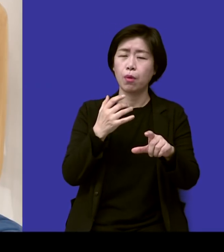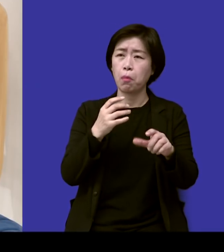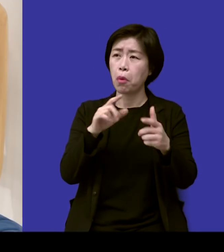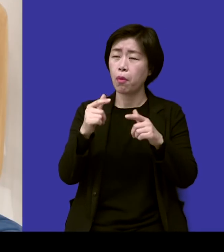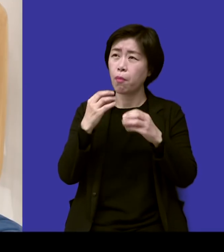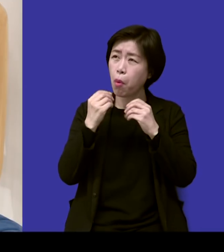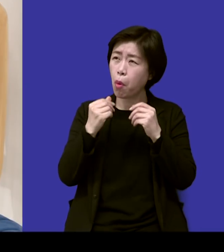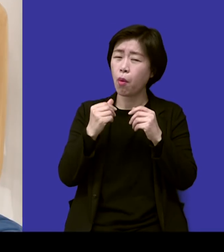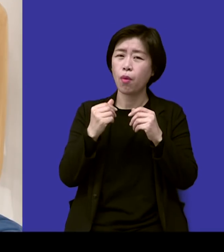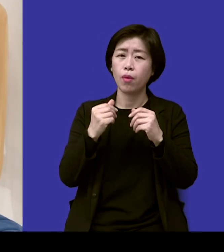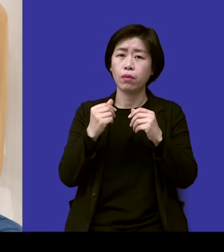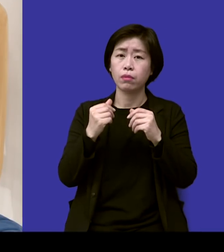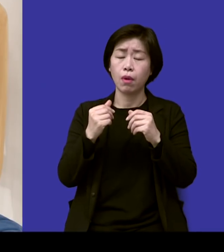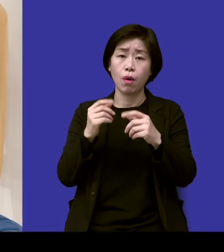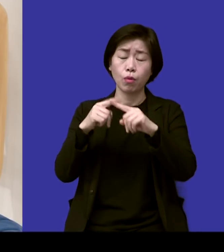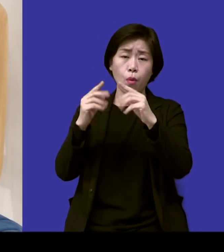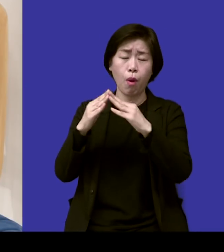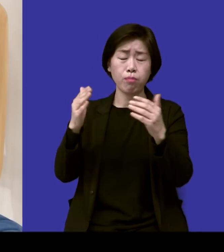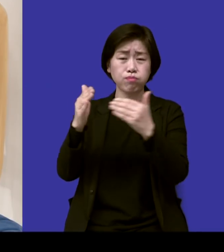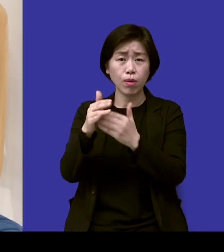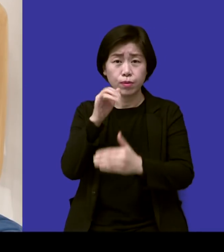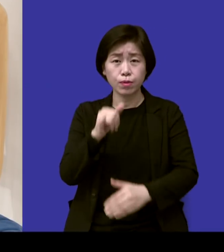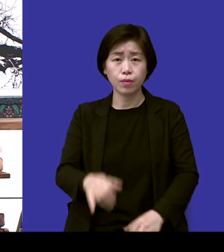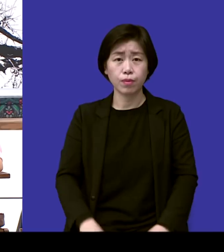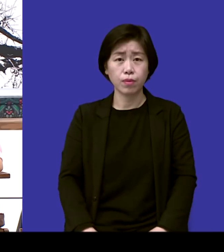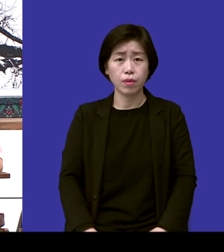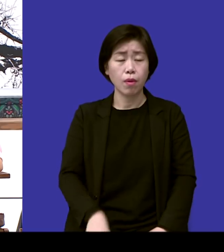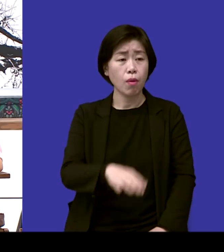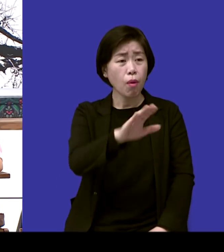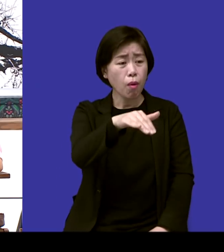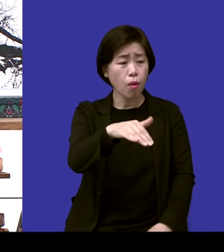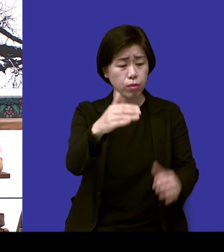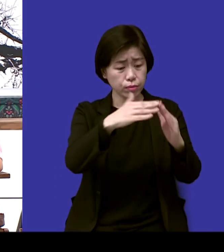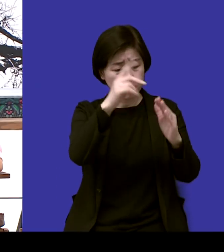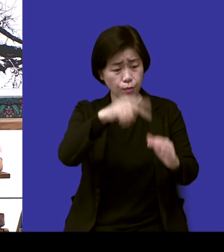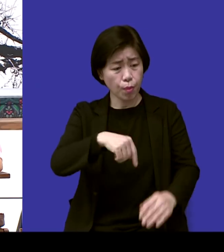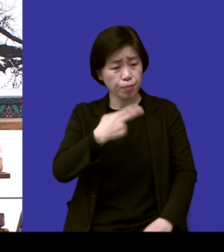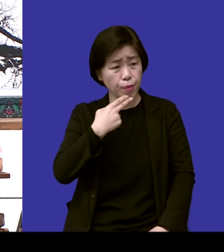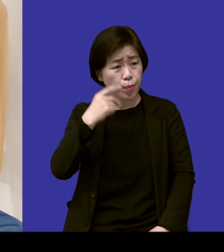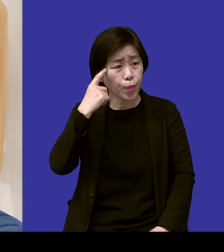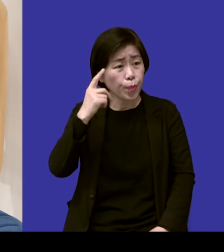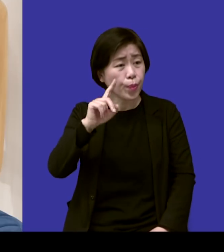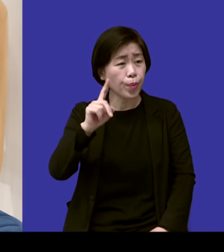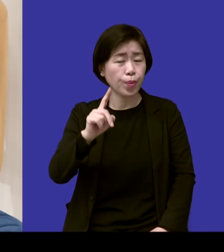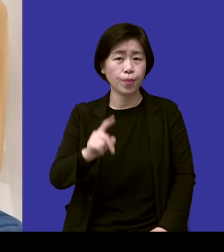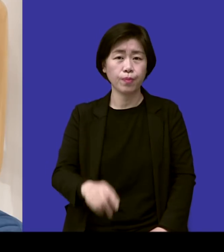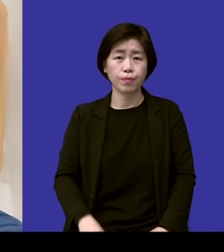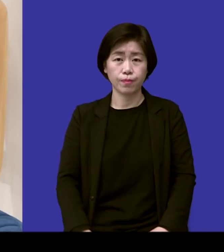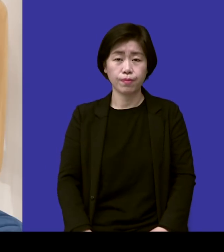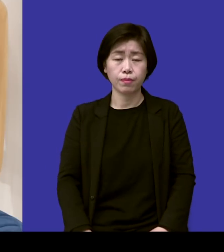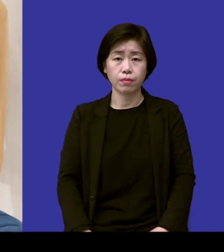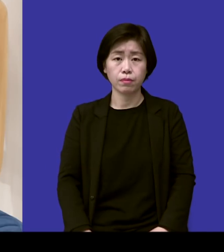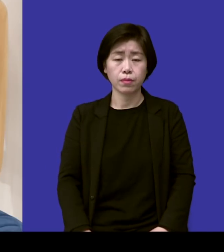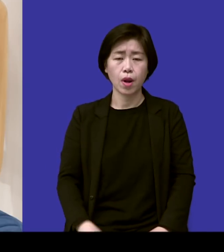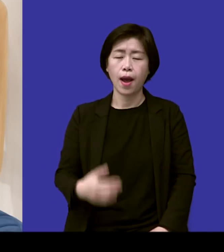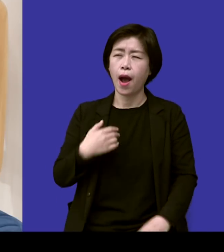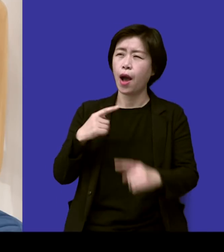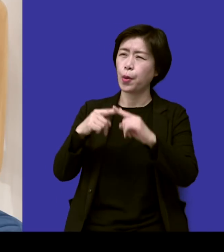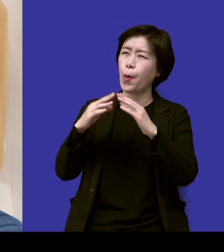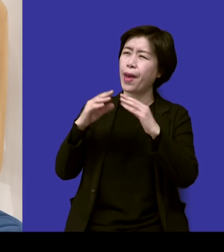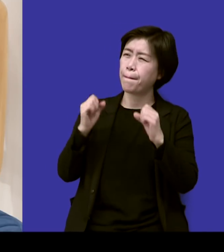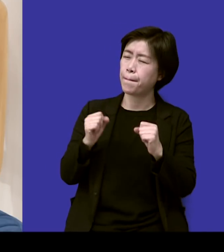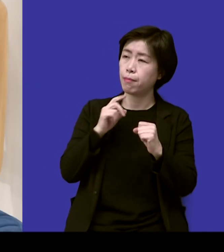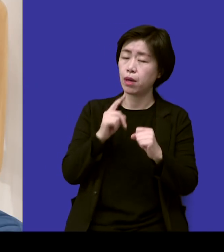안 와요, 집에. 그럼 전화해가지고 왜 안 와? 이러면 교회 맨날. 저랑 같이 좀 해야 되는데 예, 예. 맨날 교회만 있으니까